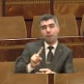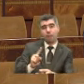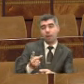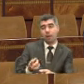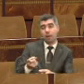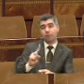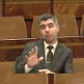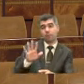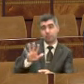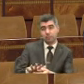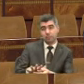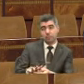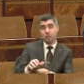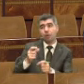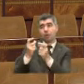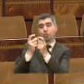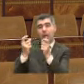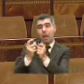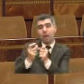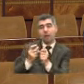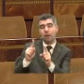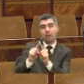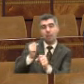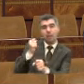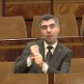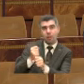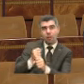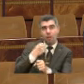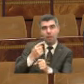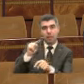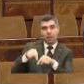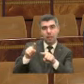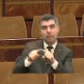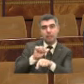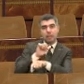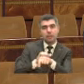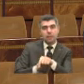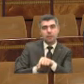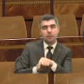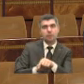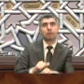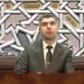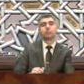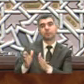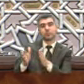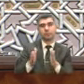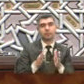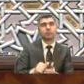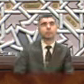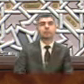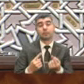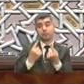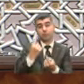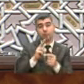يستغلون طرف شركات المناولة، ولا عندهم الدخل محدود، عندهم لا سي ان اس. شكرا سيد النائب، شكرا، انتهى الوقت. هل من